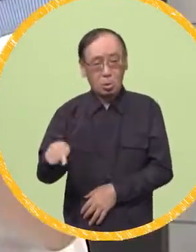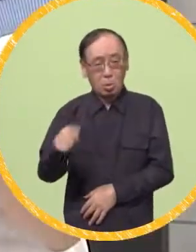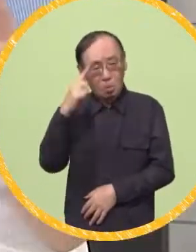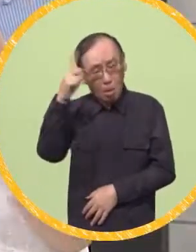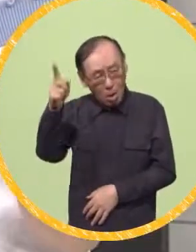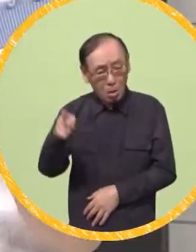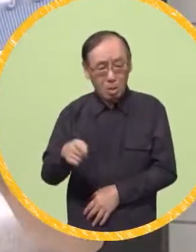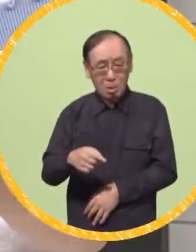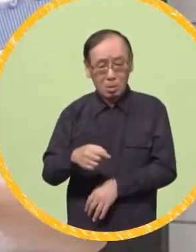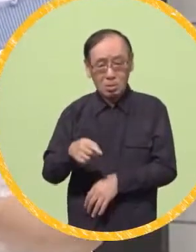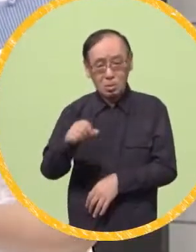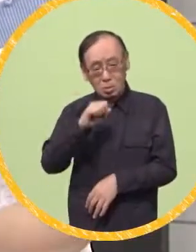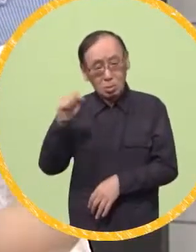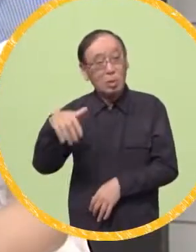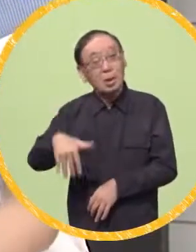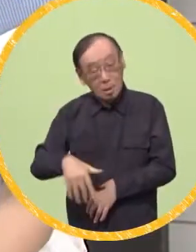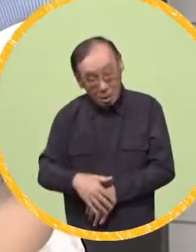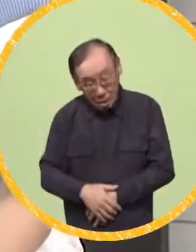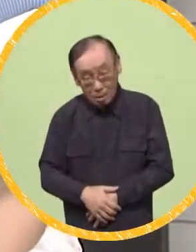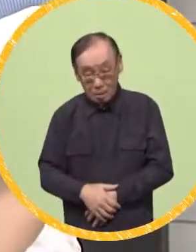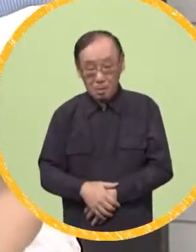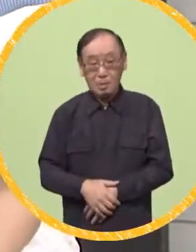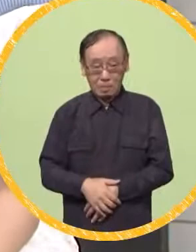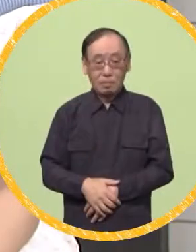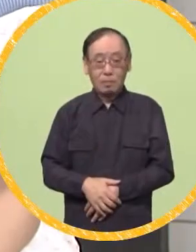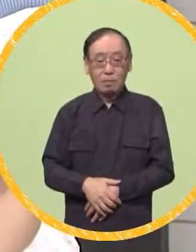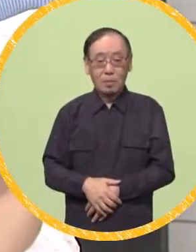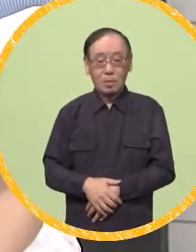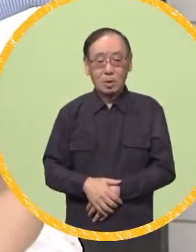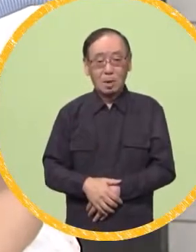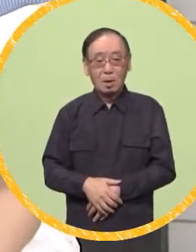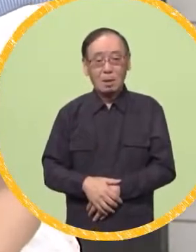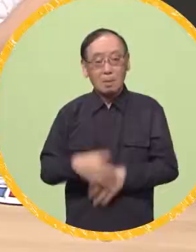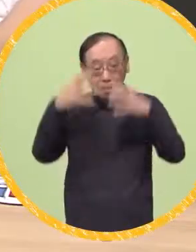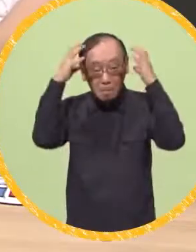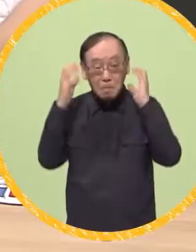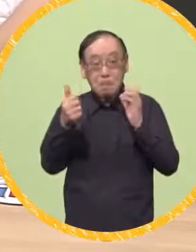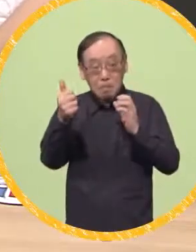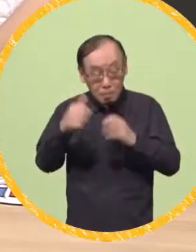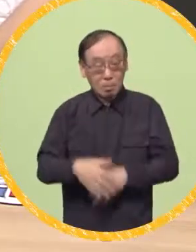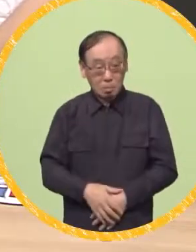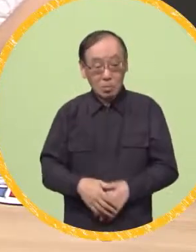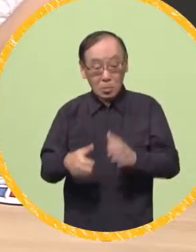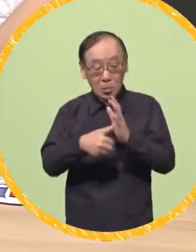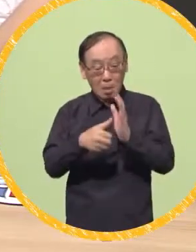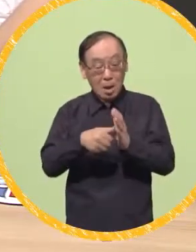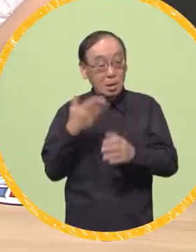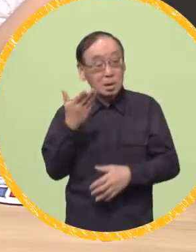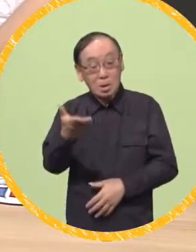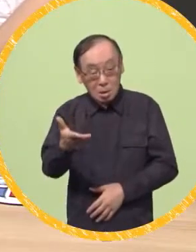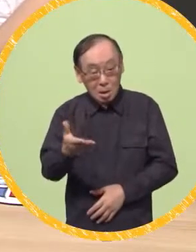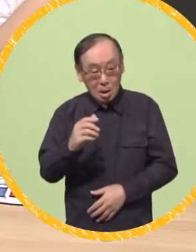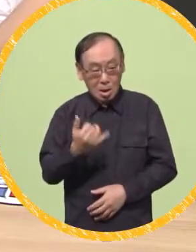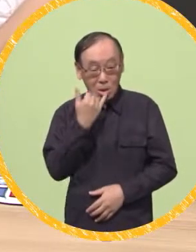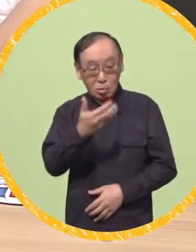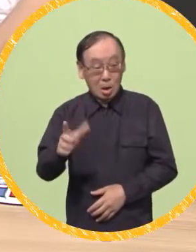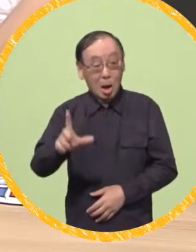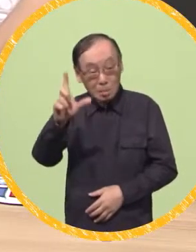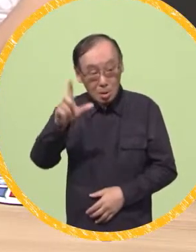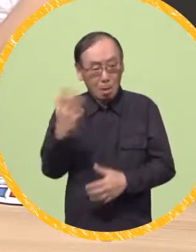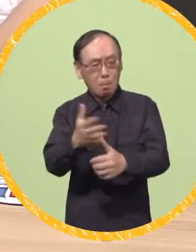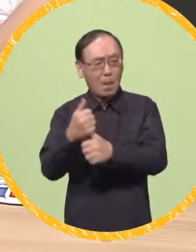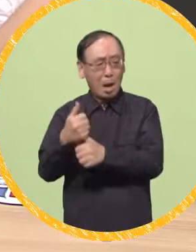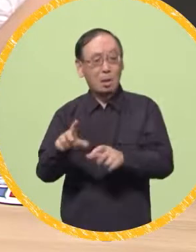あれねええええペンキ生まれてきたみたいなトーンなやマーカー流の時に姉名前聞いて海上さんだったらそれを引っ張って行っちゃいますよ